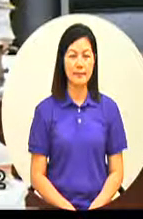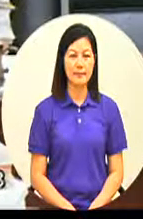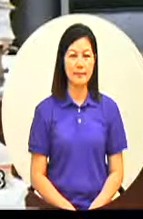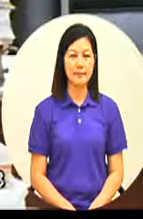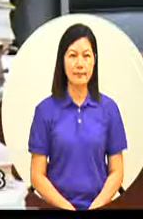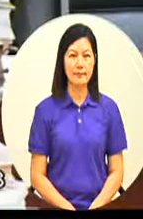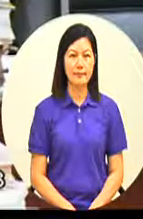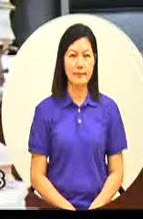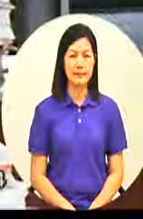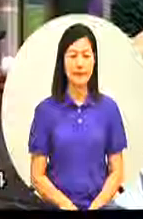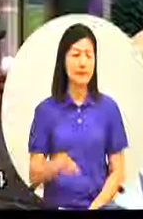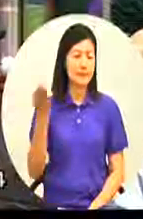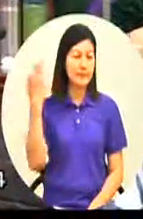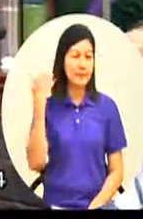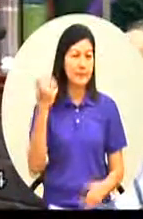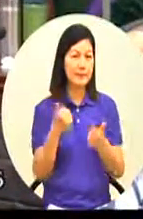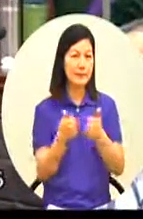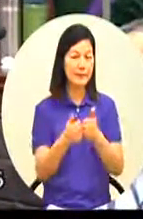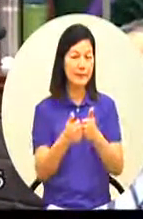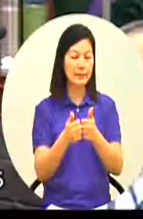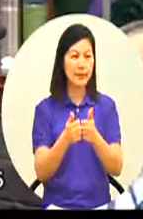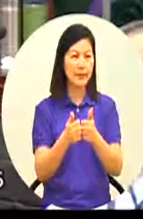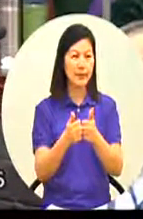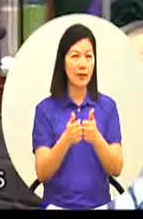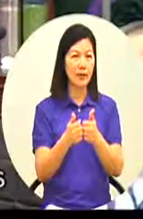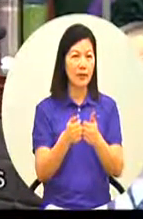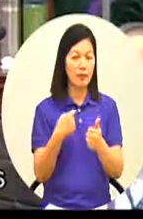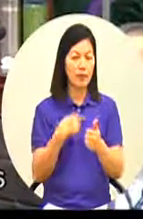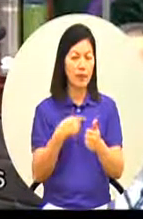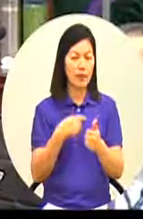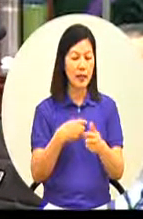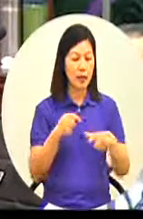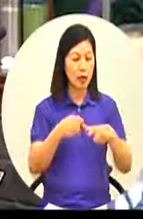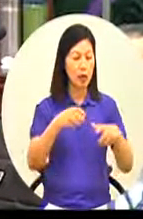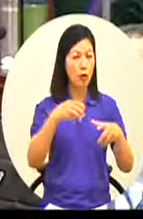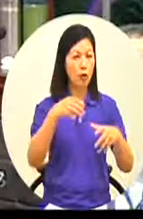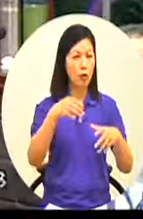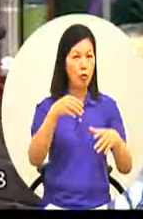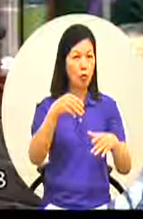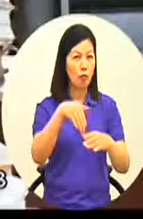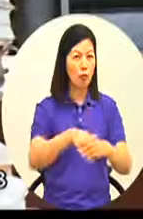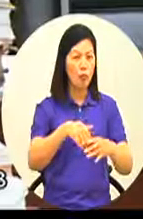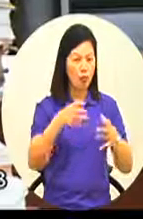其实上次议会也是要我们举办这个公投，